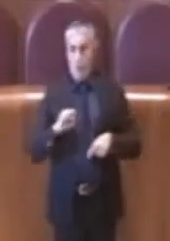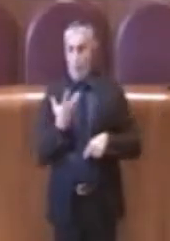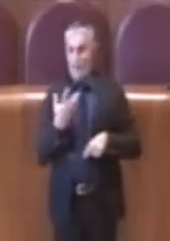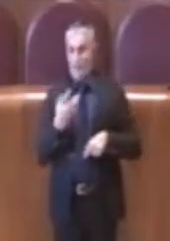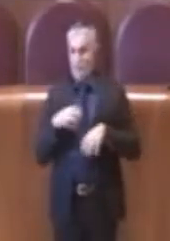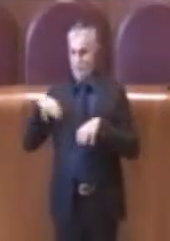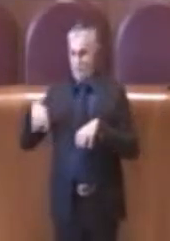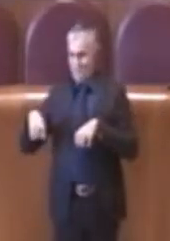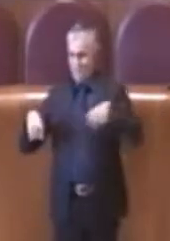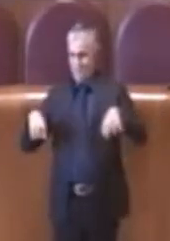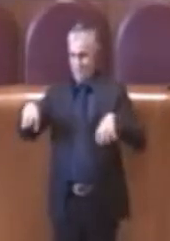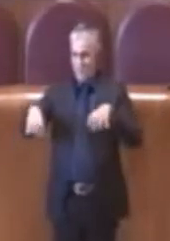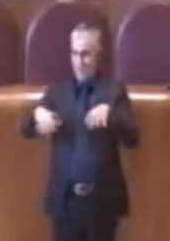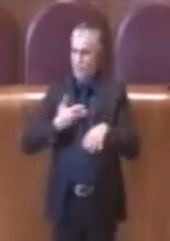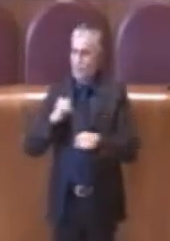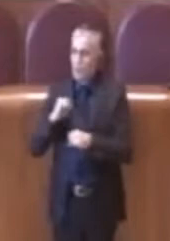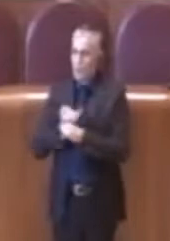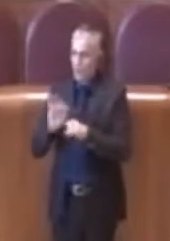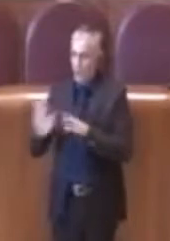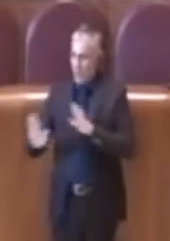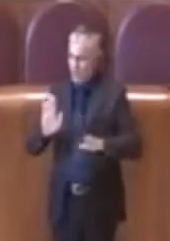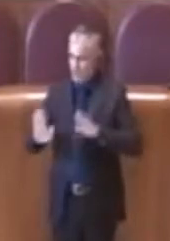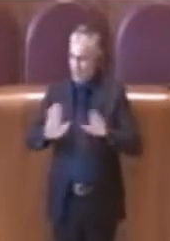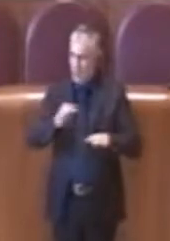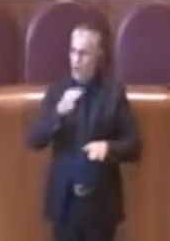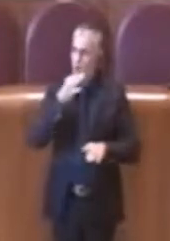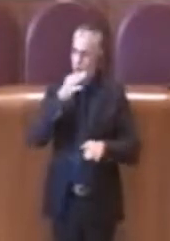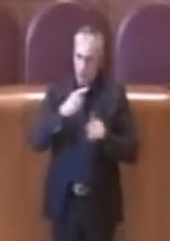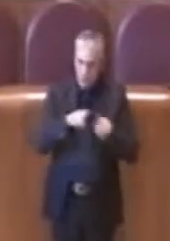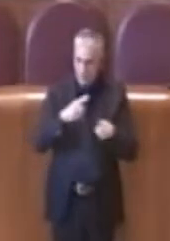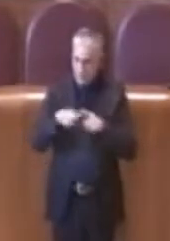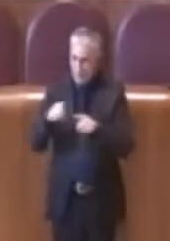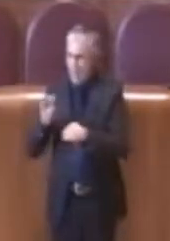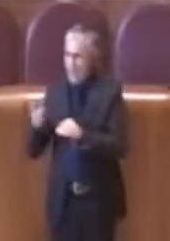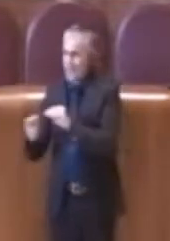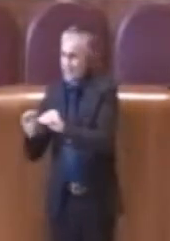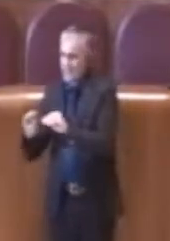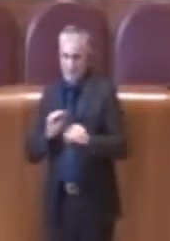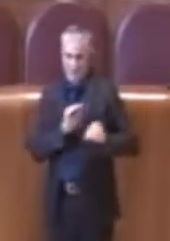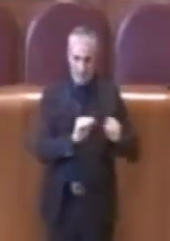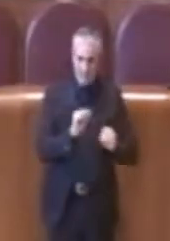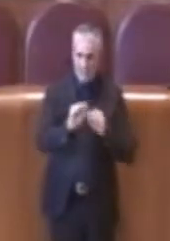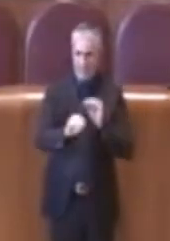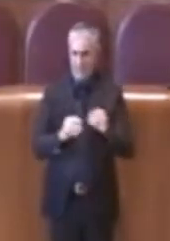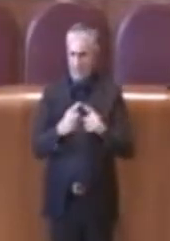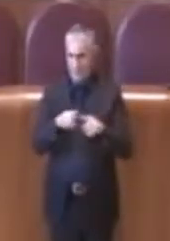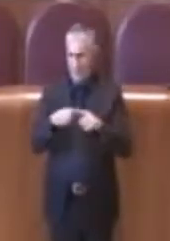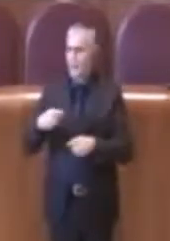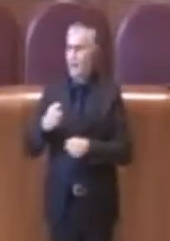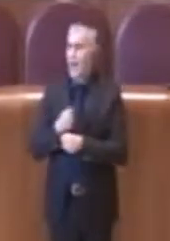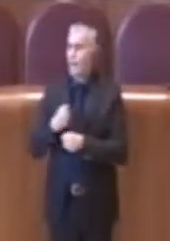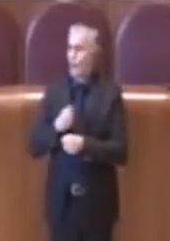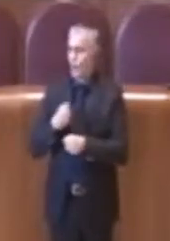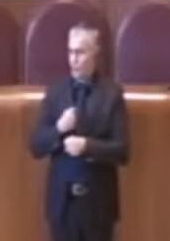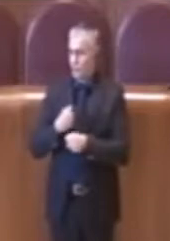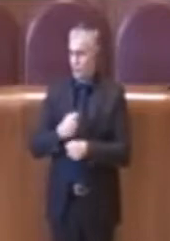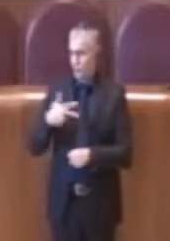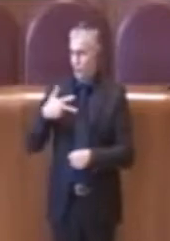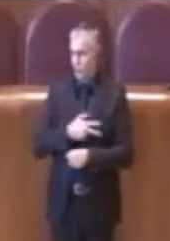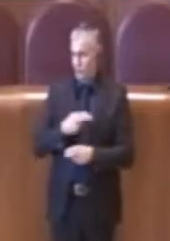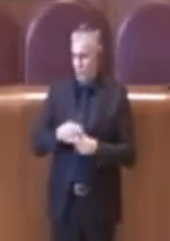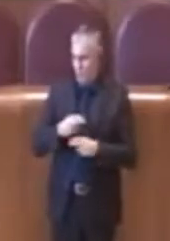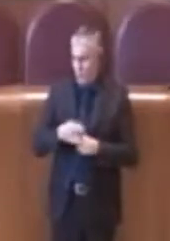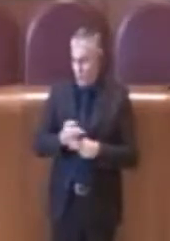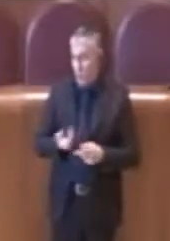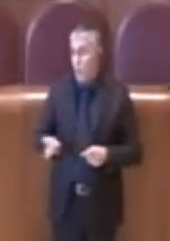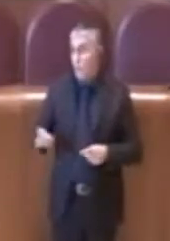proprie particolarità si potrebbero differenziare le richieste per i lavori socialmente utili e si